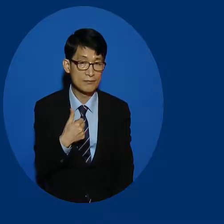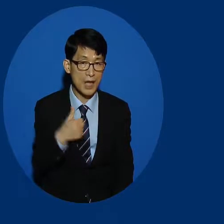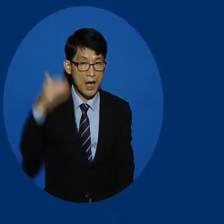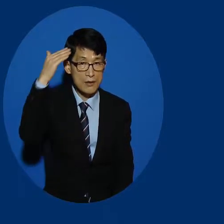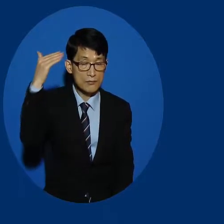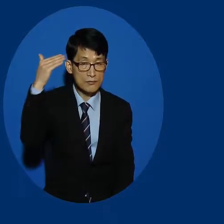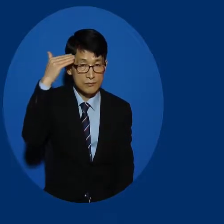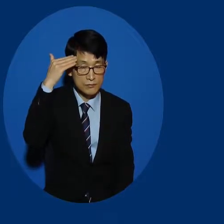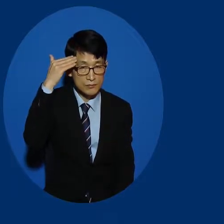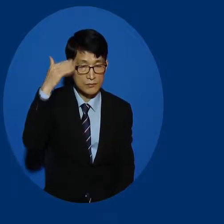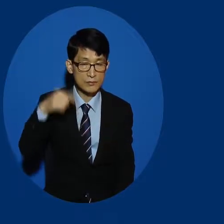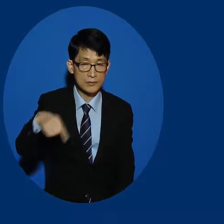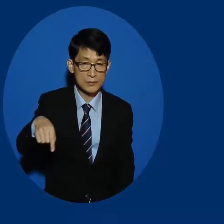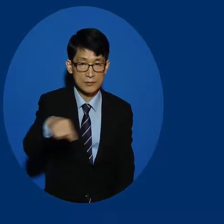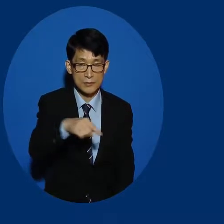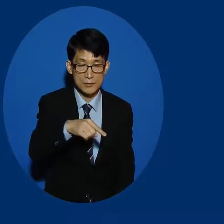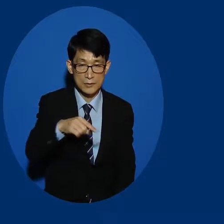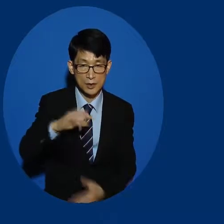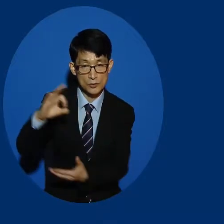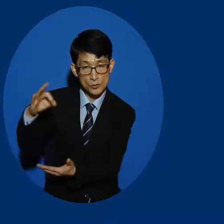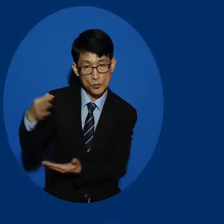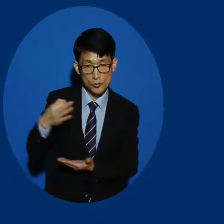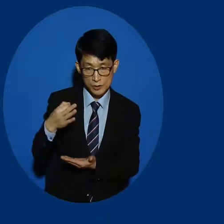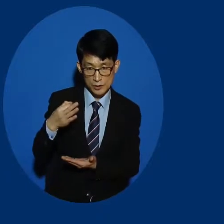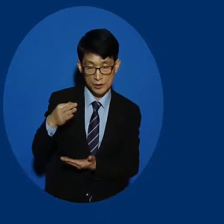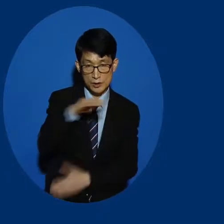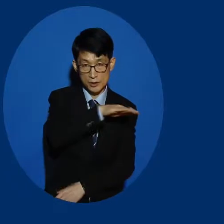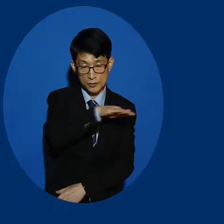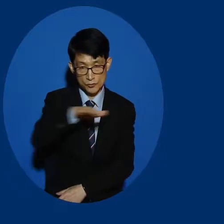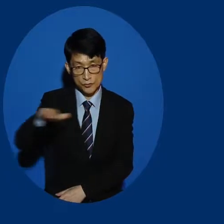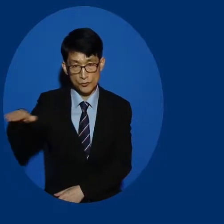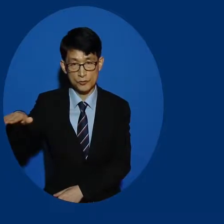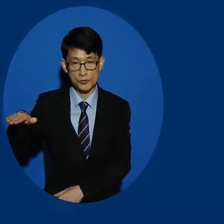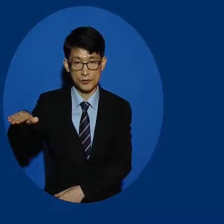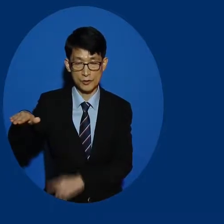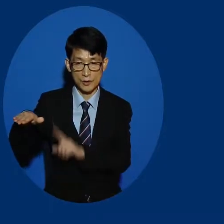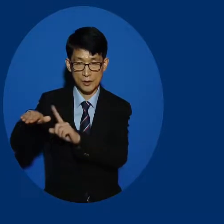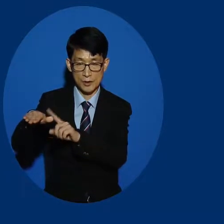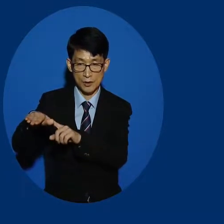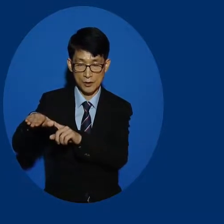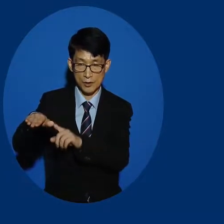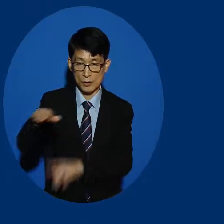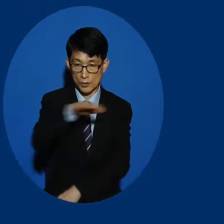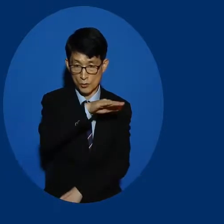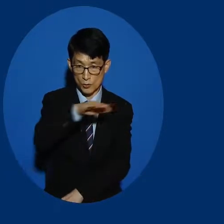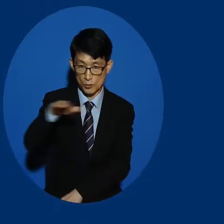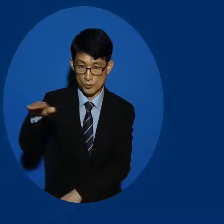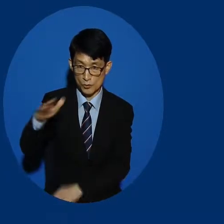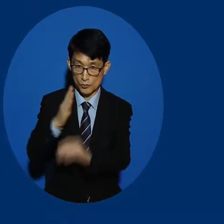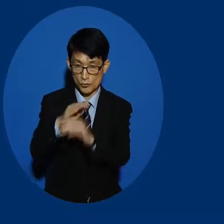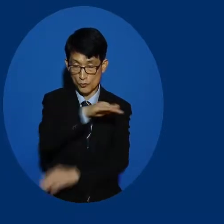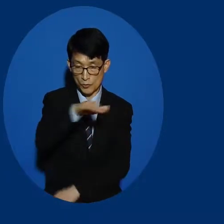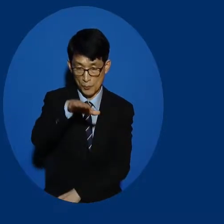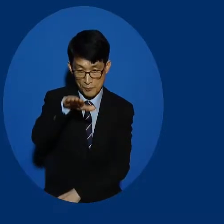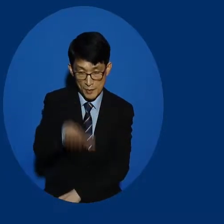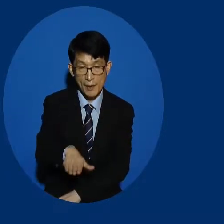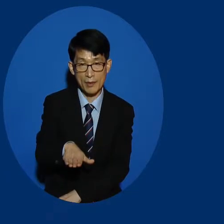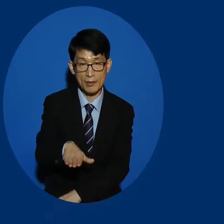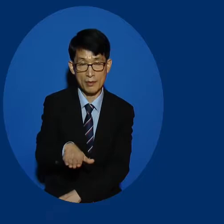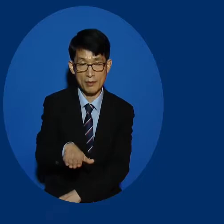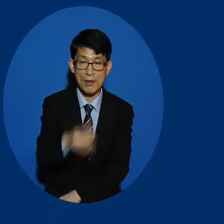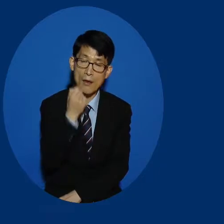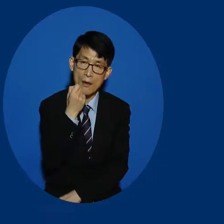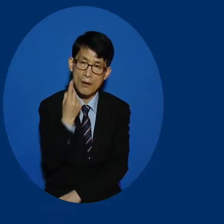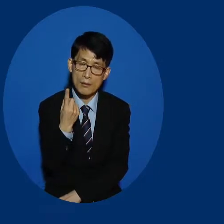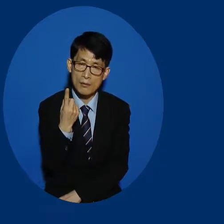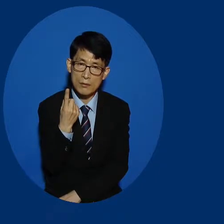우리나라 국민들 중에 소득을 기준으로 해서 일정 소득 기준 이하인 사람들을 대상으로 한 달에